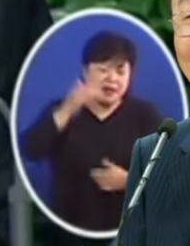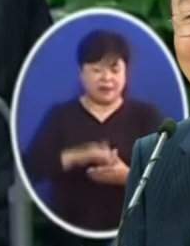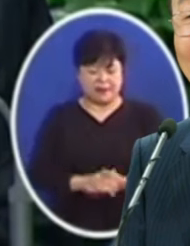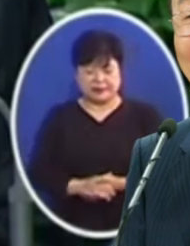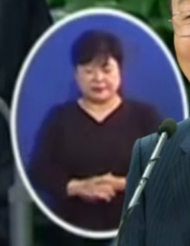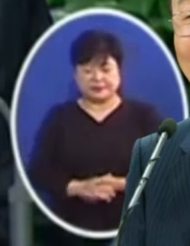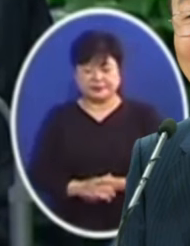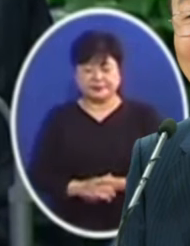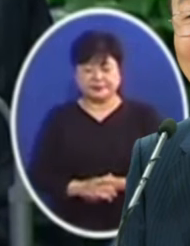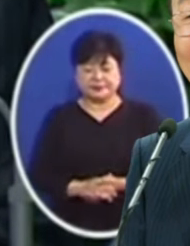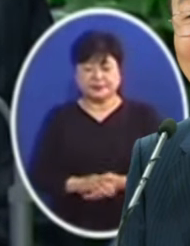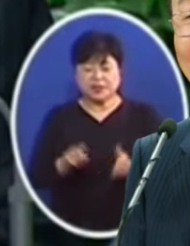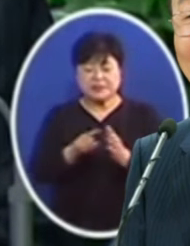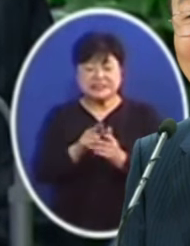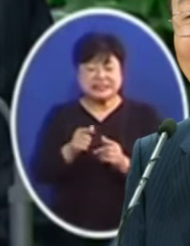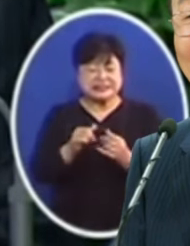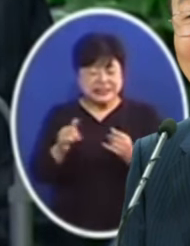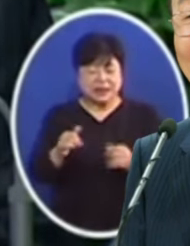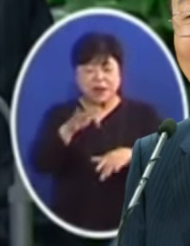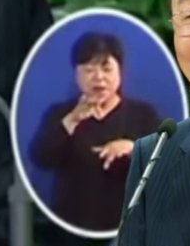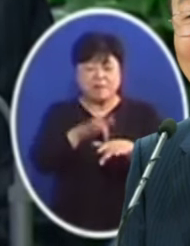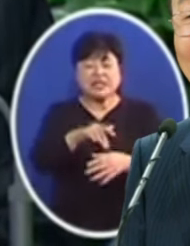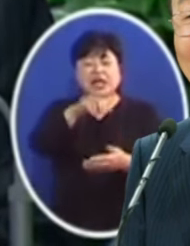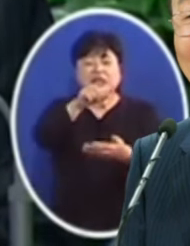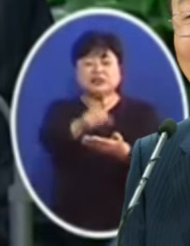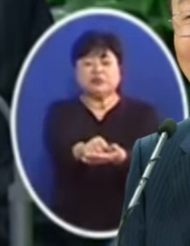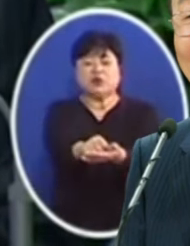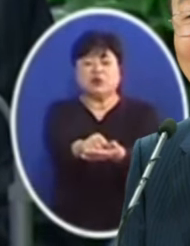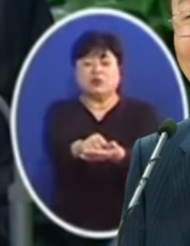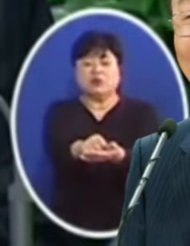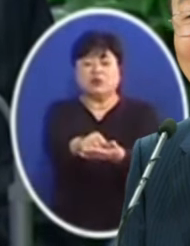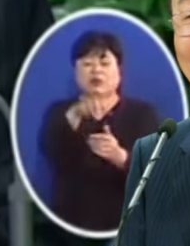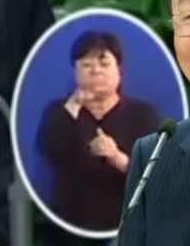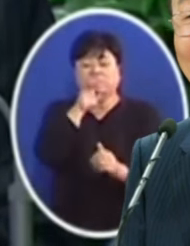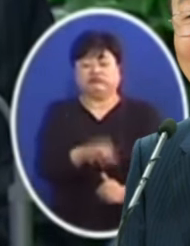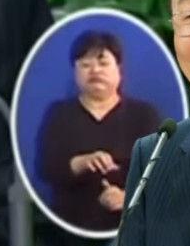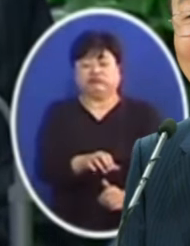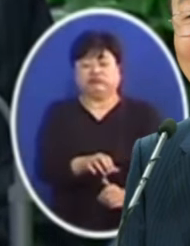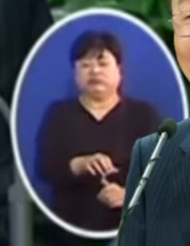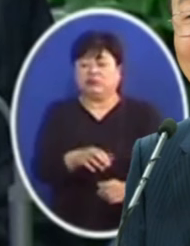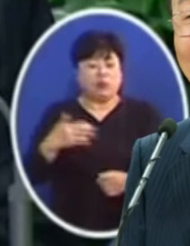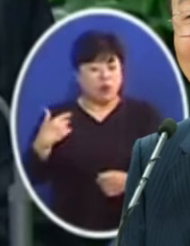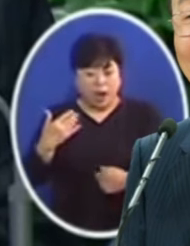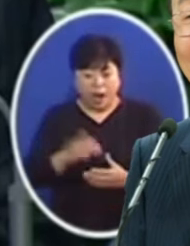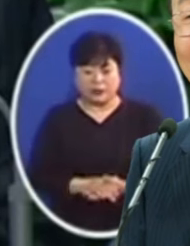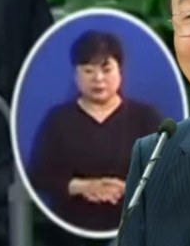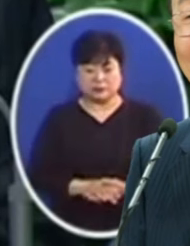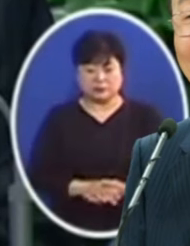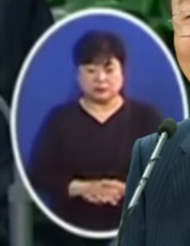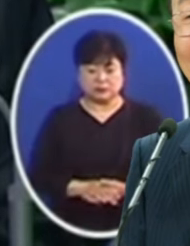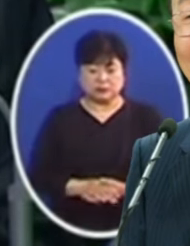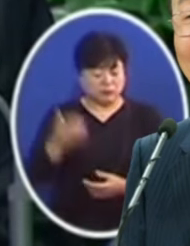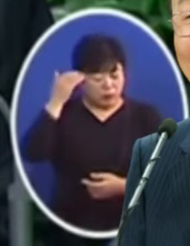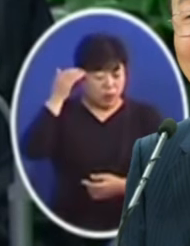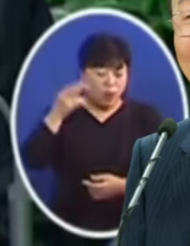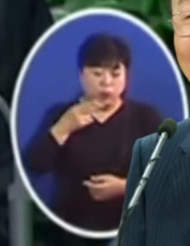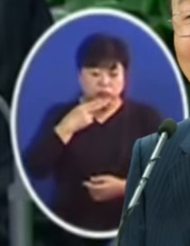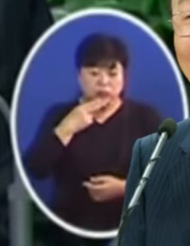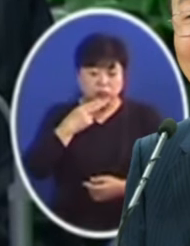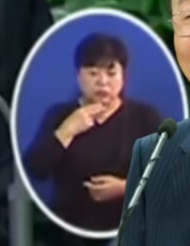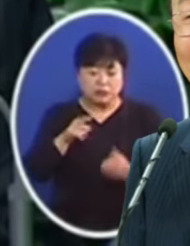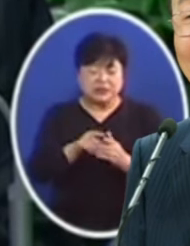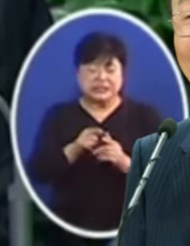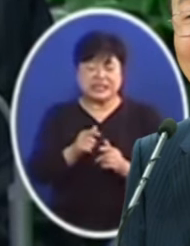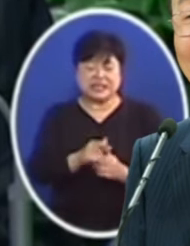것입니다. 안 믿는 사람은 아예 마귀가 점령하고 있으니까 더 이상 누를 필요도 없고 회방할 필요 없습니다. 안